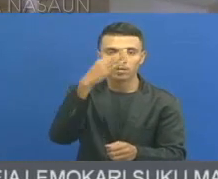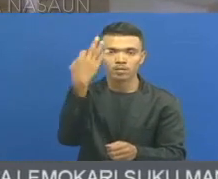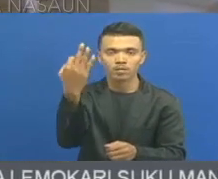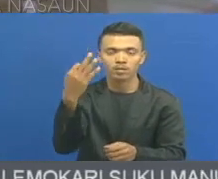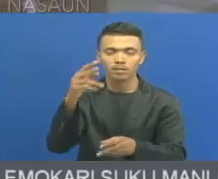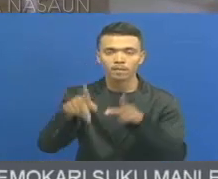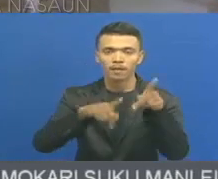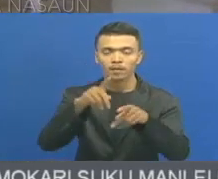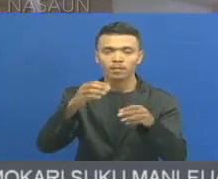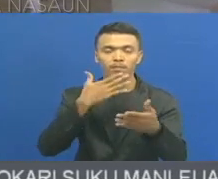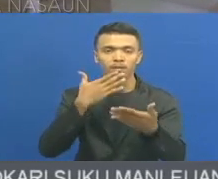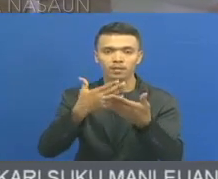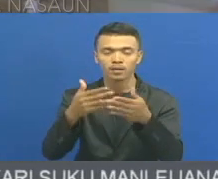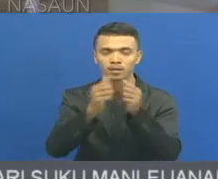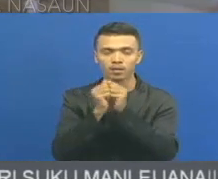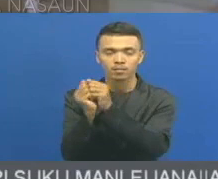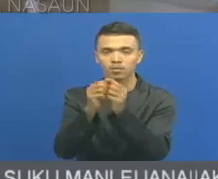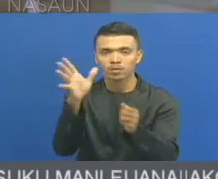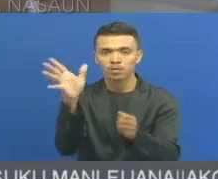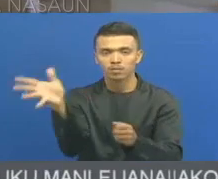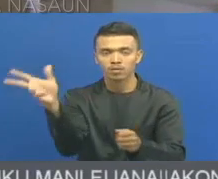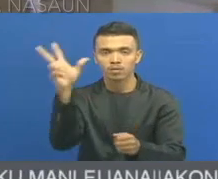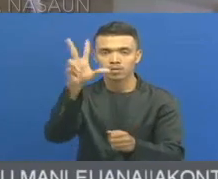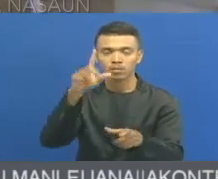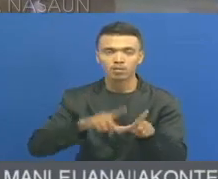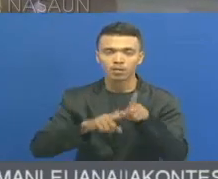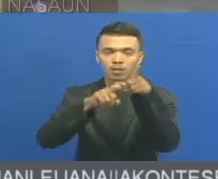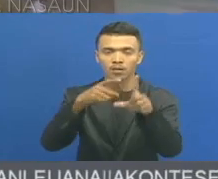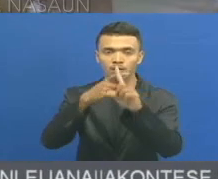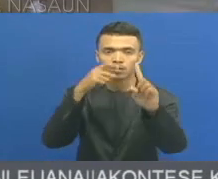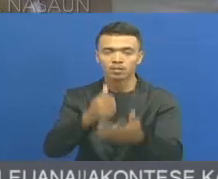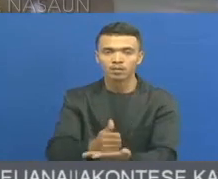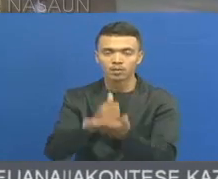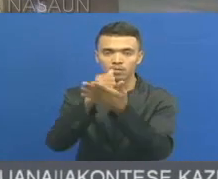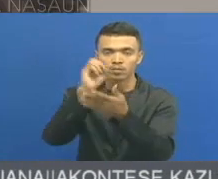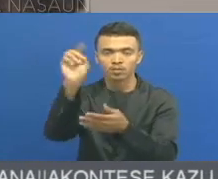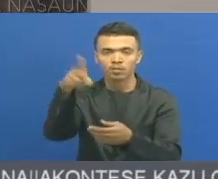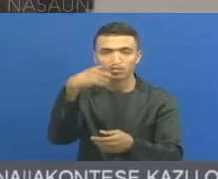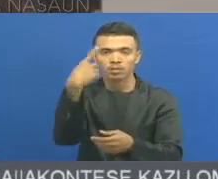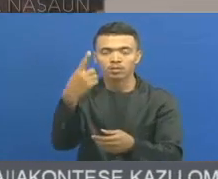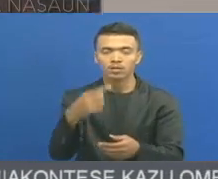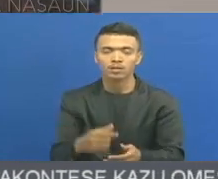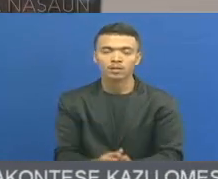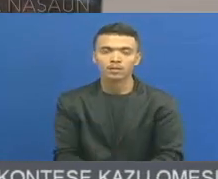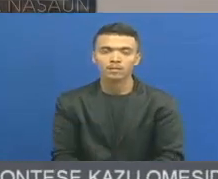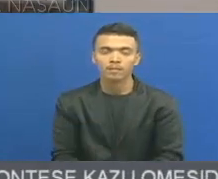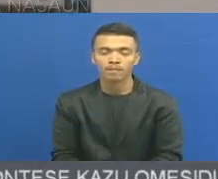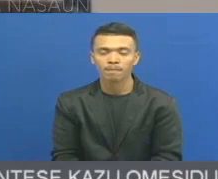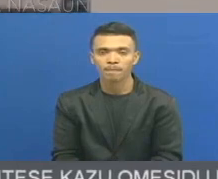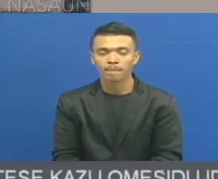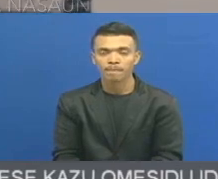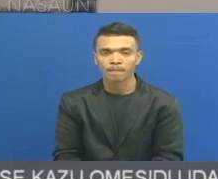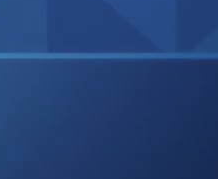paciente nebe recuperadu ha motu klimanulu resen tolu no halai se susi tratamento sanulu resenida. Sergio da Silva ba